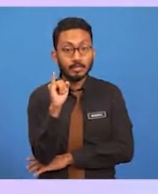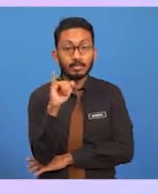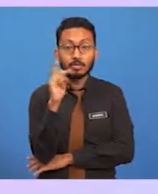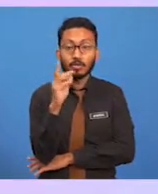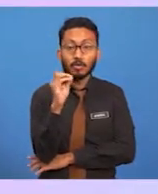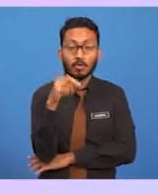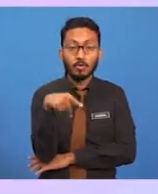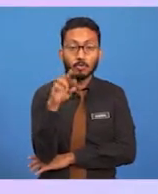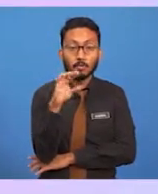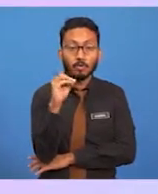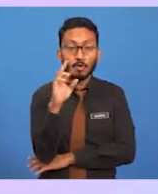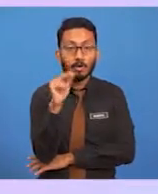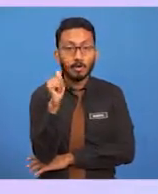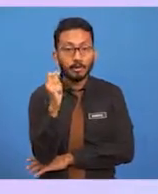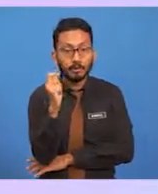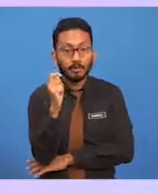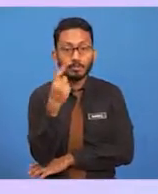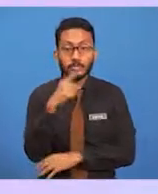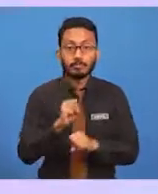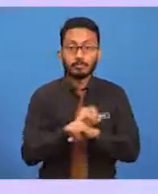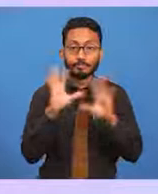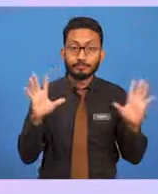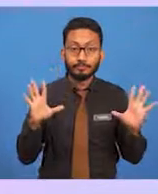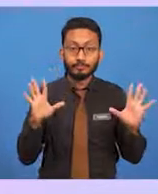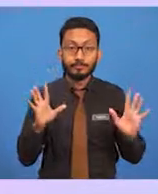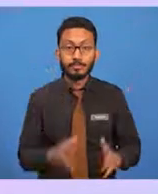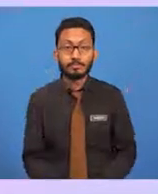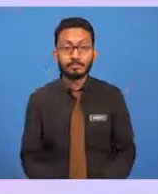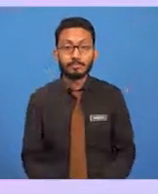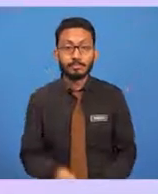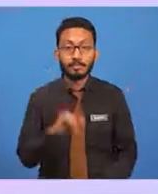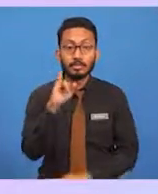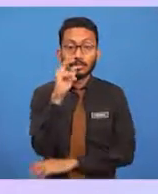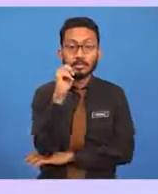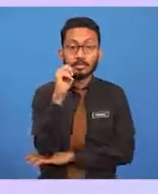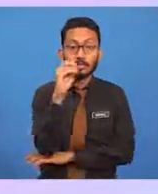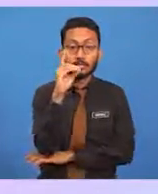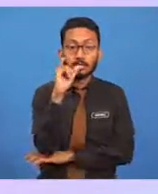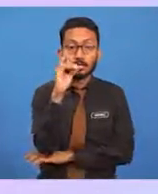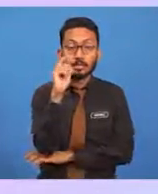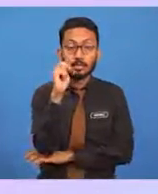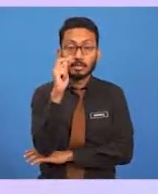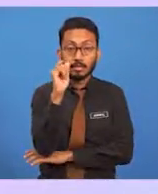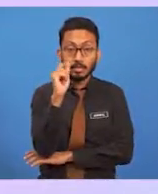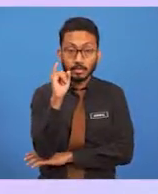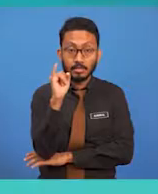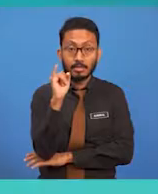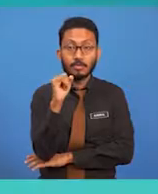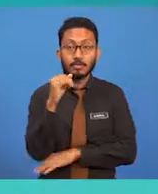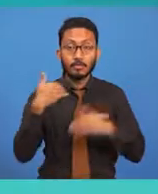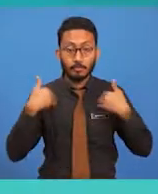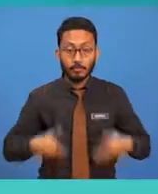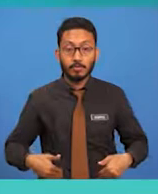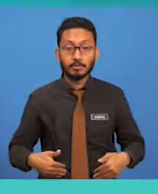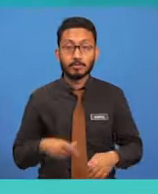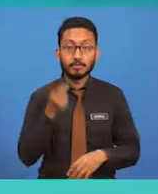untuk memperjelaskan identiti sesuatu badan atau organisasi. Tahukah